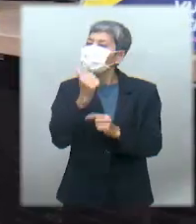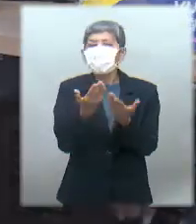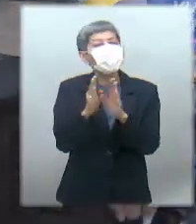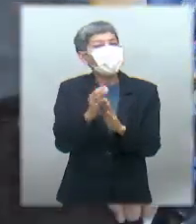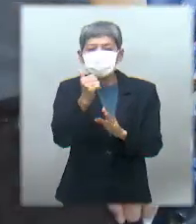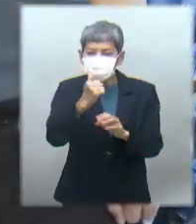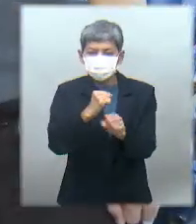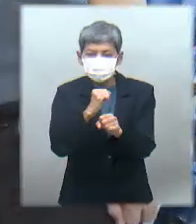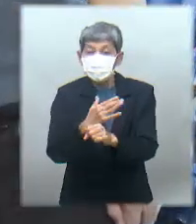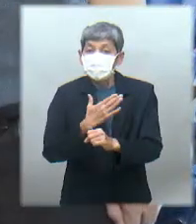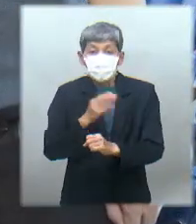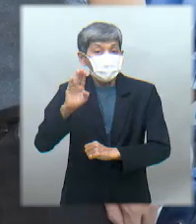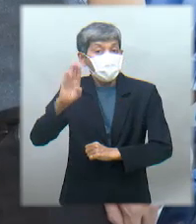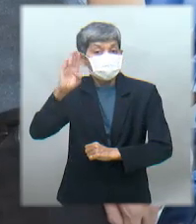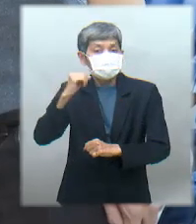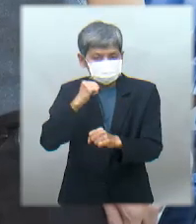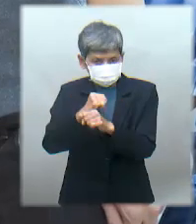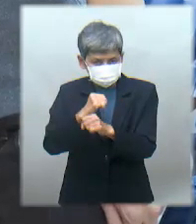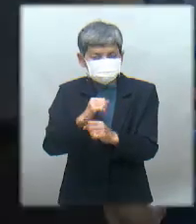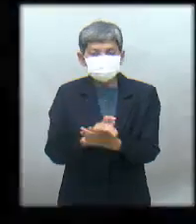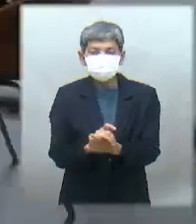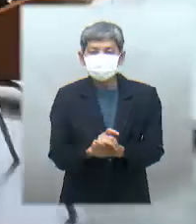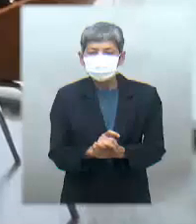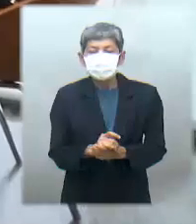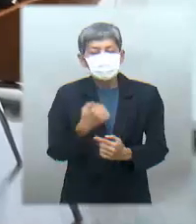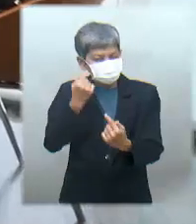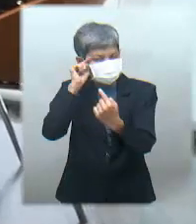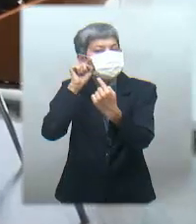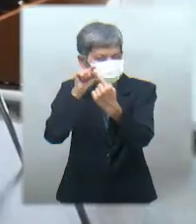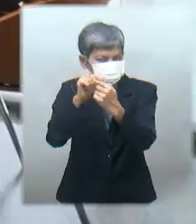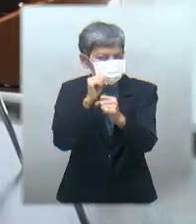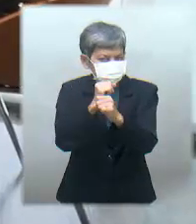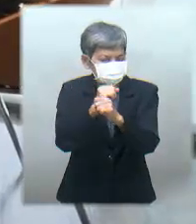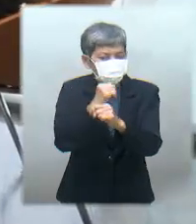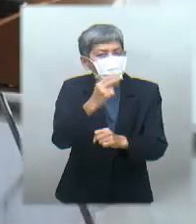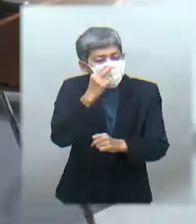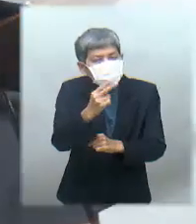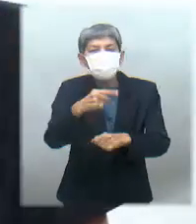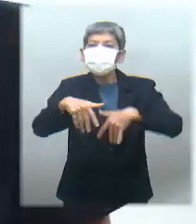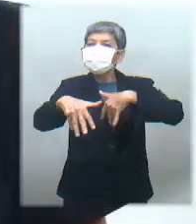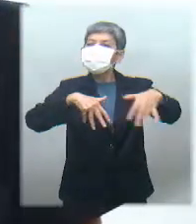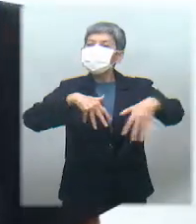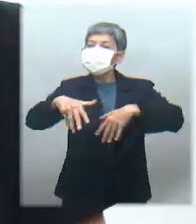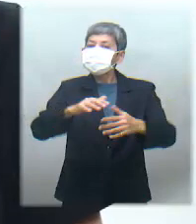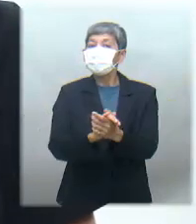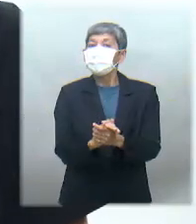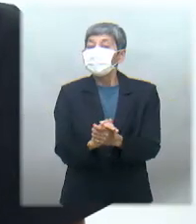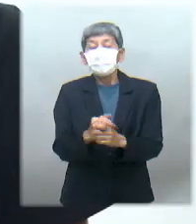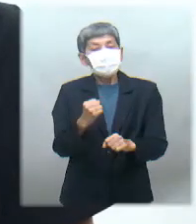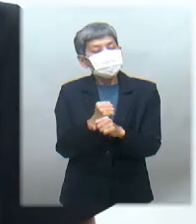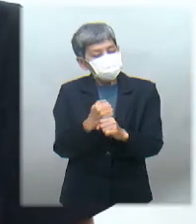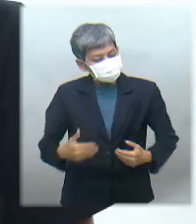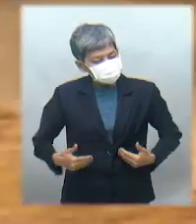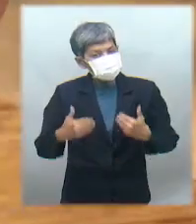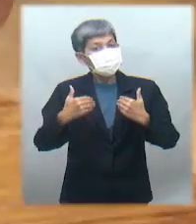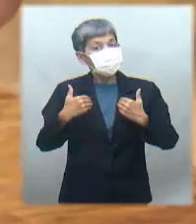นคอพารกิจหลกของทาง Valkan ค่ะและควหงมแบนี้นี่เองค่ะที่ทำใหสงคมของเราได้อยู่การสราง